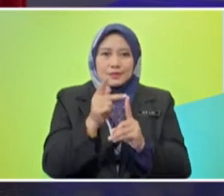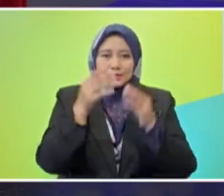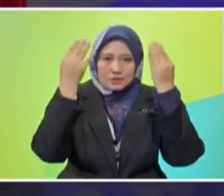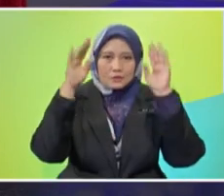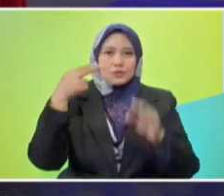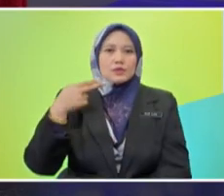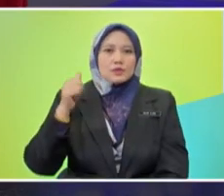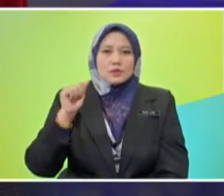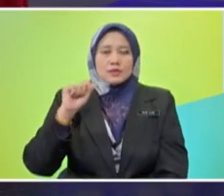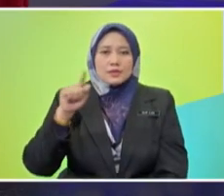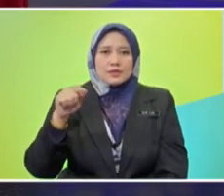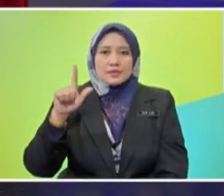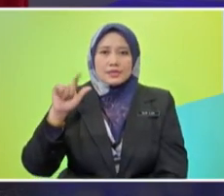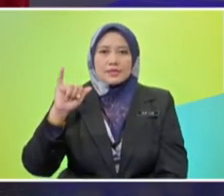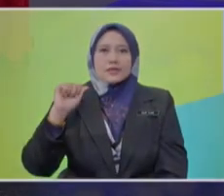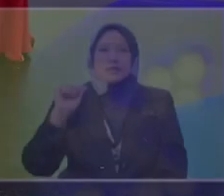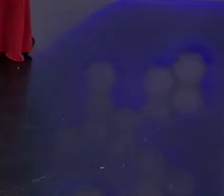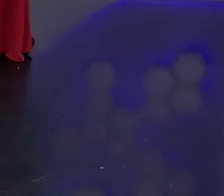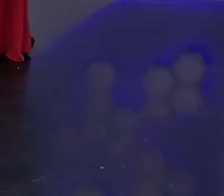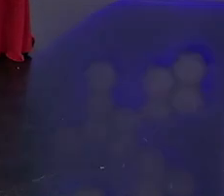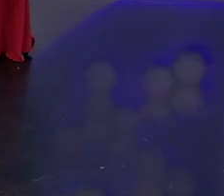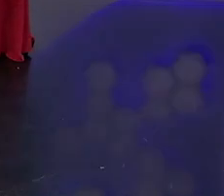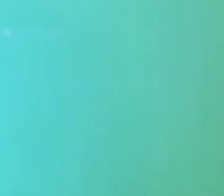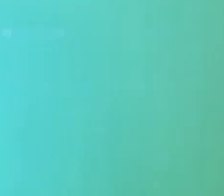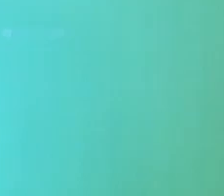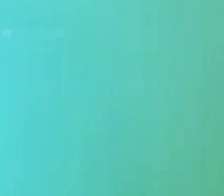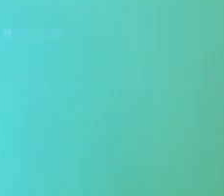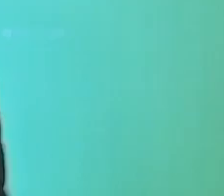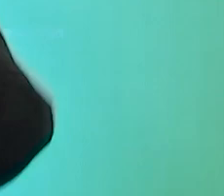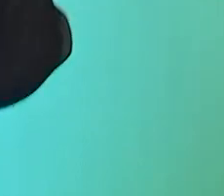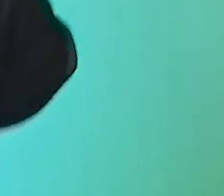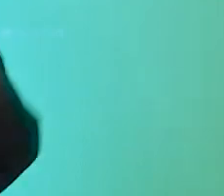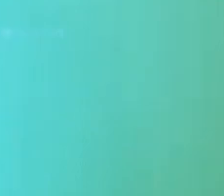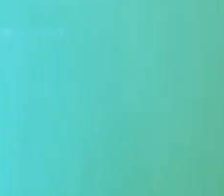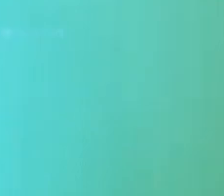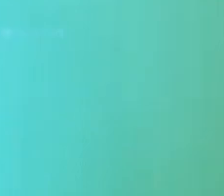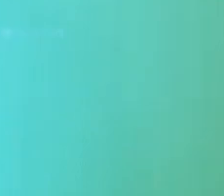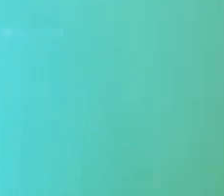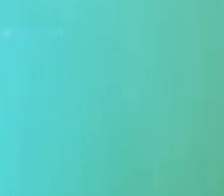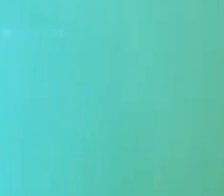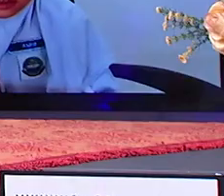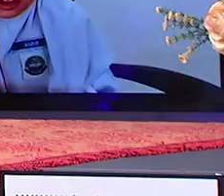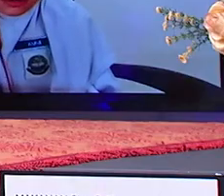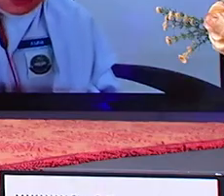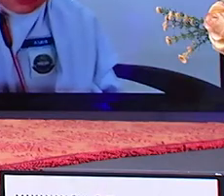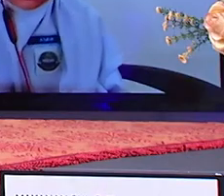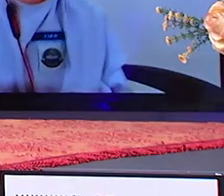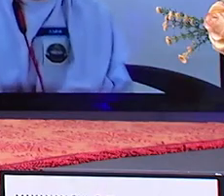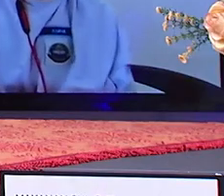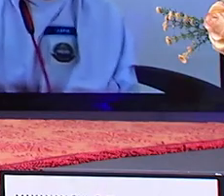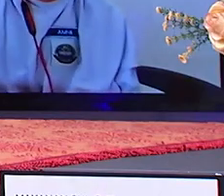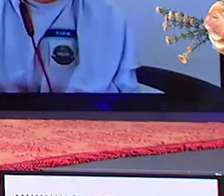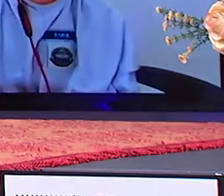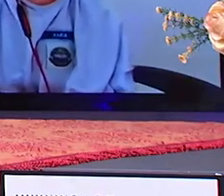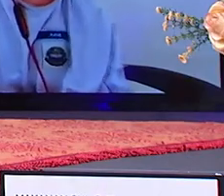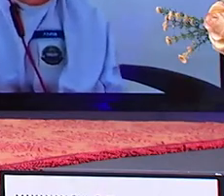daripada SK Pendidikan Khas Langor Shah Alam, iaitu Cikgu Nur Ilda binti Kamarul Zaman. Terima kasih kepada adik-adik Abang Fizi ni,